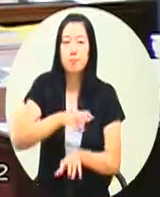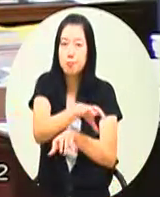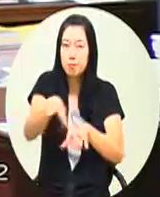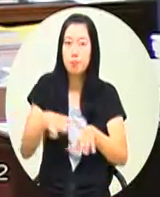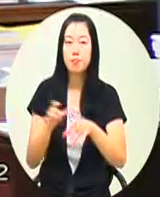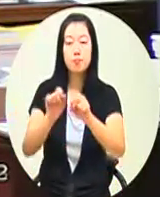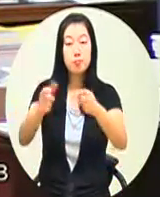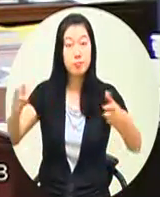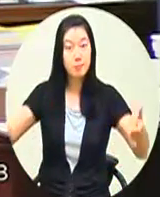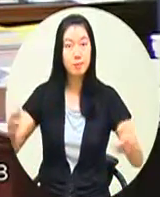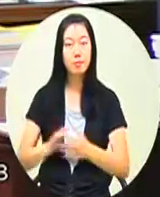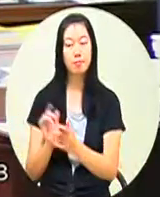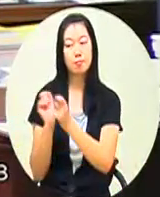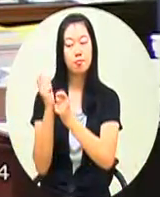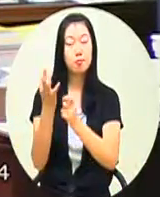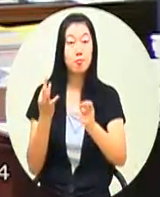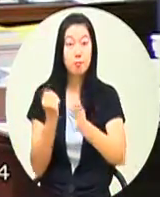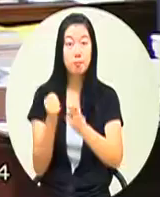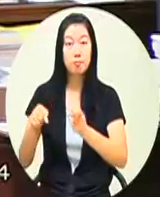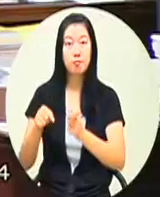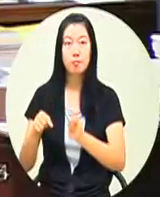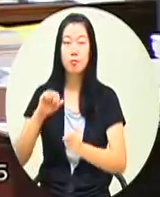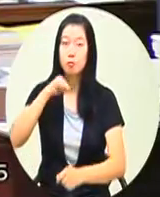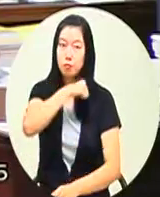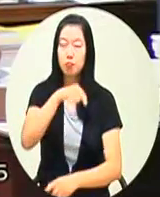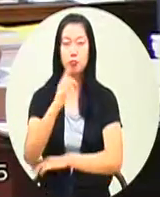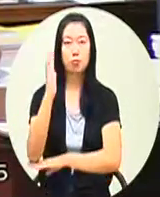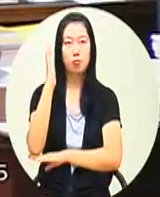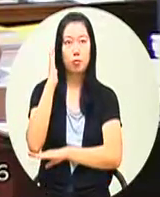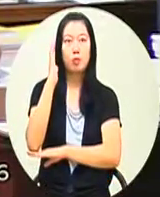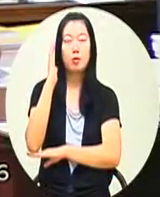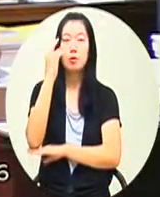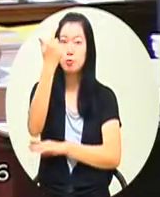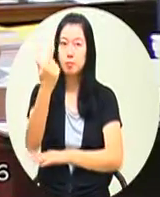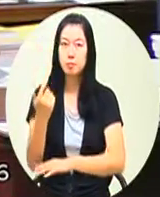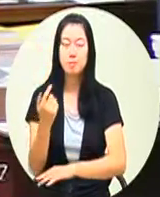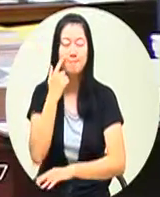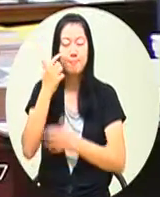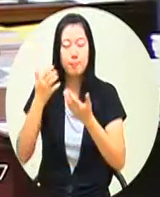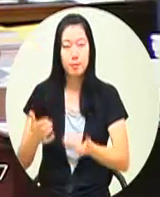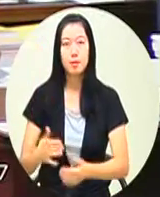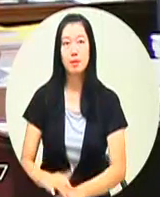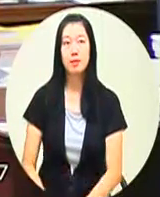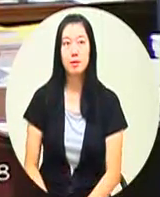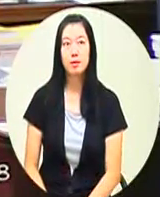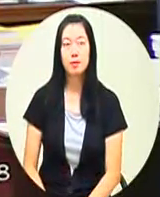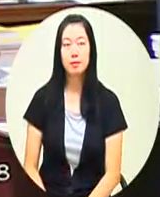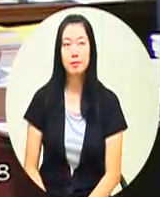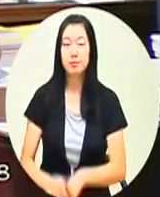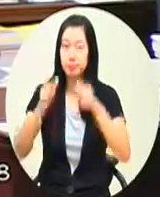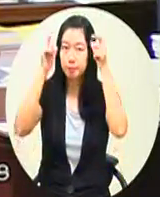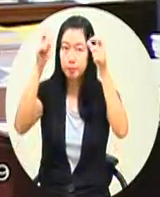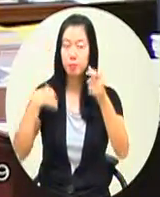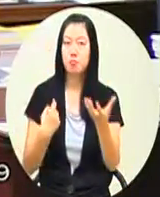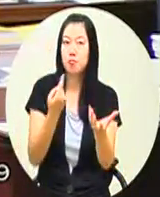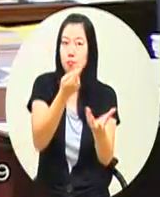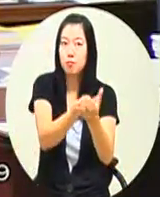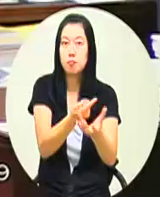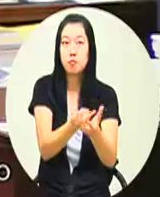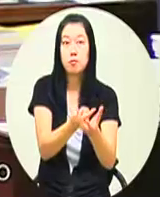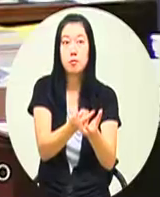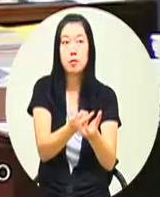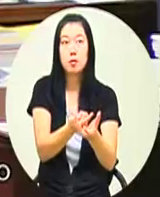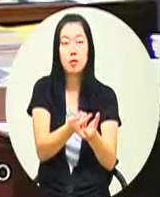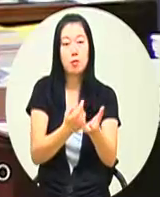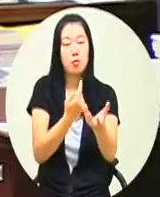年台湾的政府陆续越来越重视，那高雄我们加入了伊可里之后，其实这几年我们也